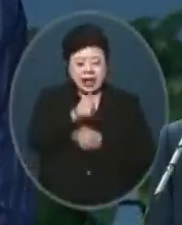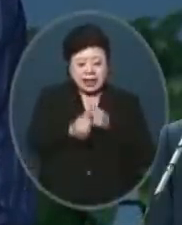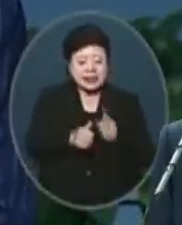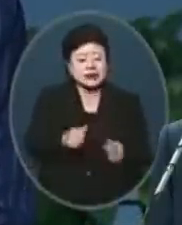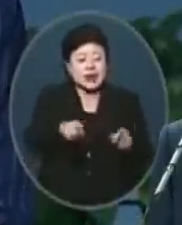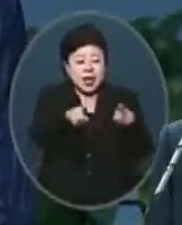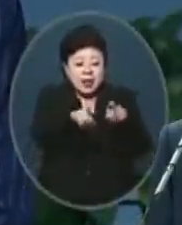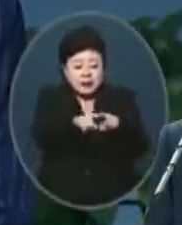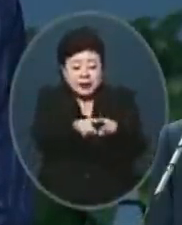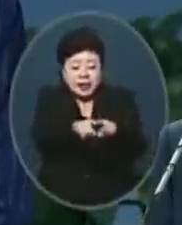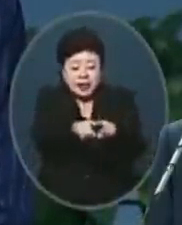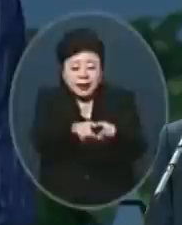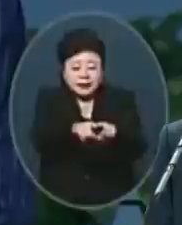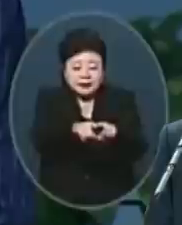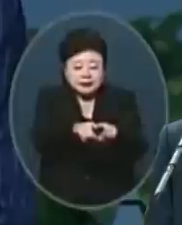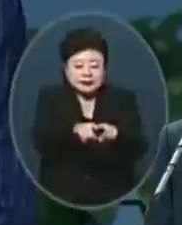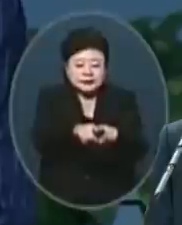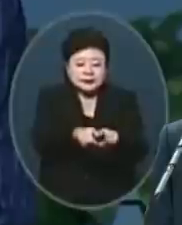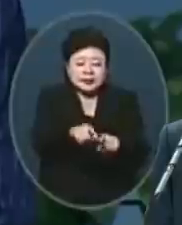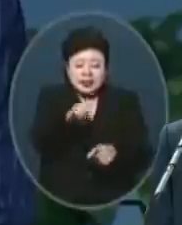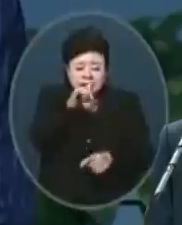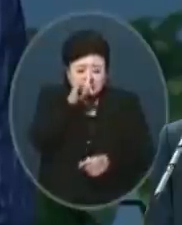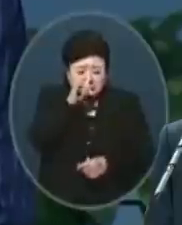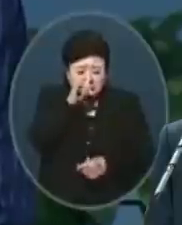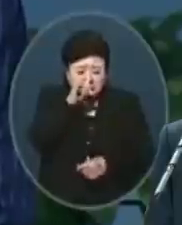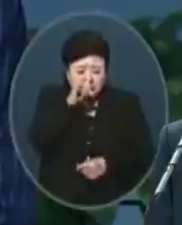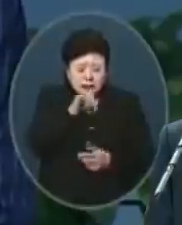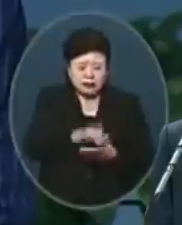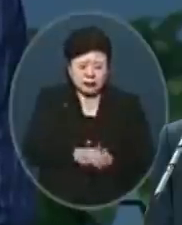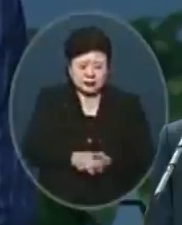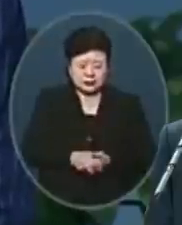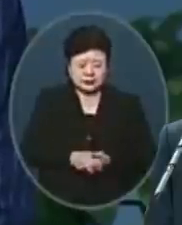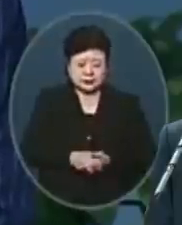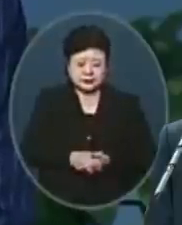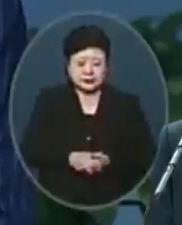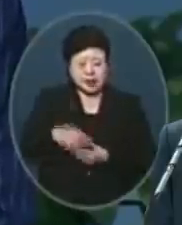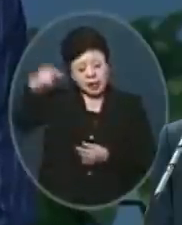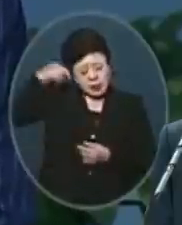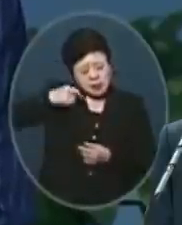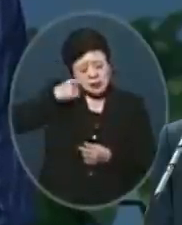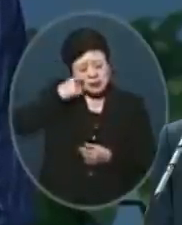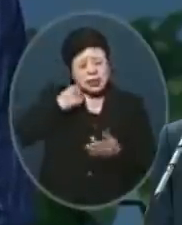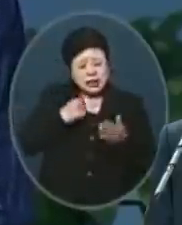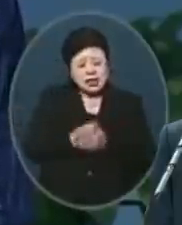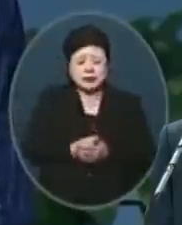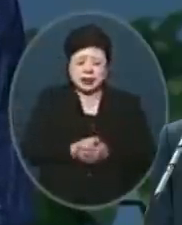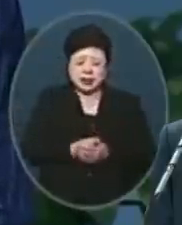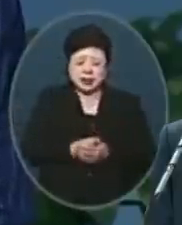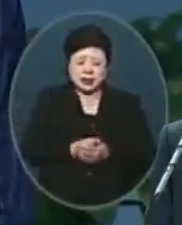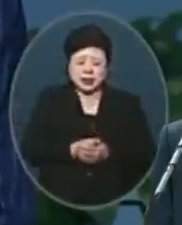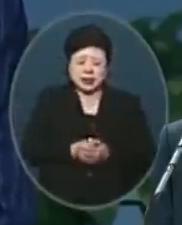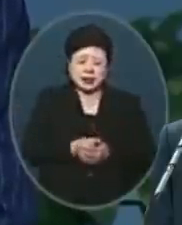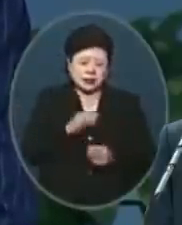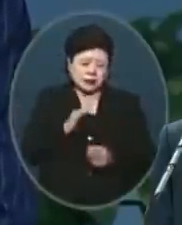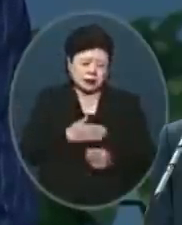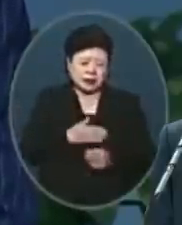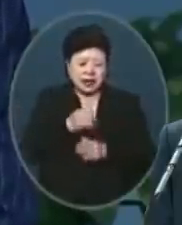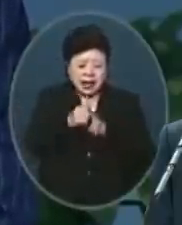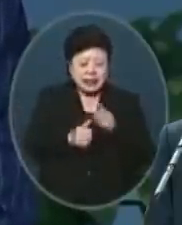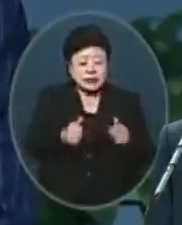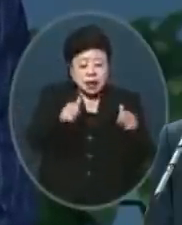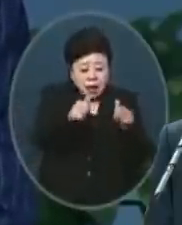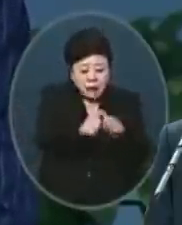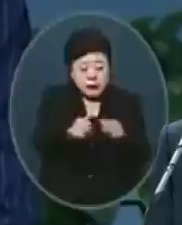하나님과 함께 있다는 것을 느끼지 못하고 있기 때문인 것입니다. 하나님과